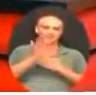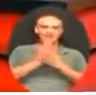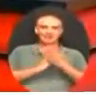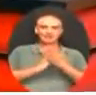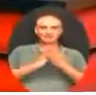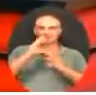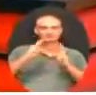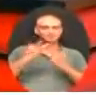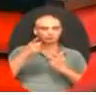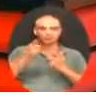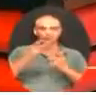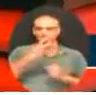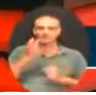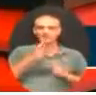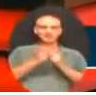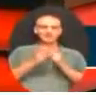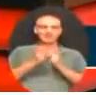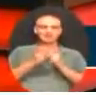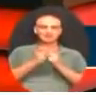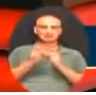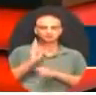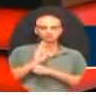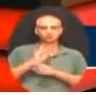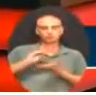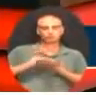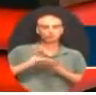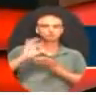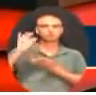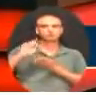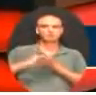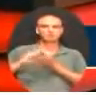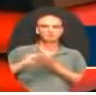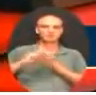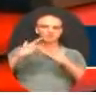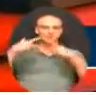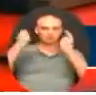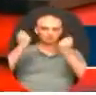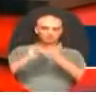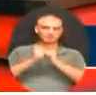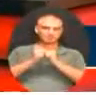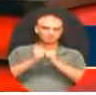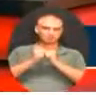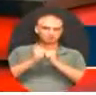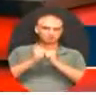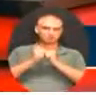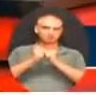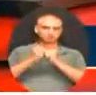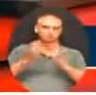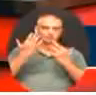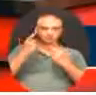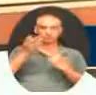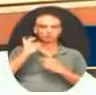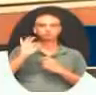חלק מהציבור, וזה אותם 200 כרטיסים ששוריינו בעבור משרד התרבות והספורט.